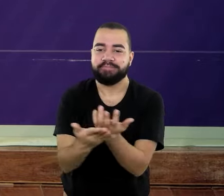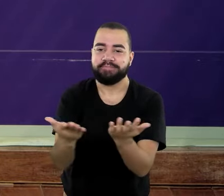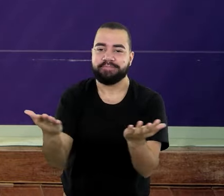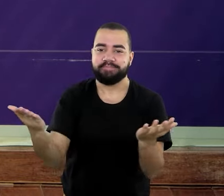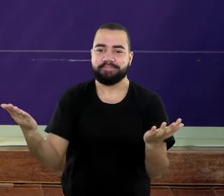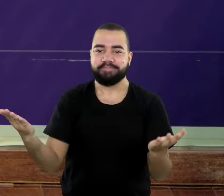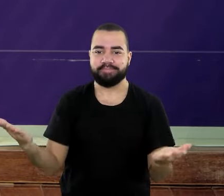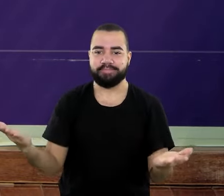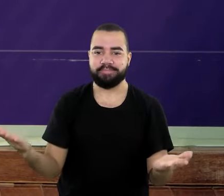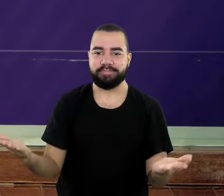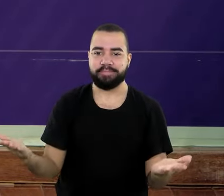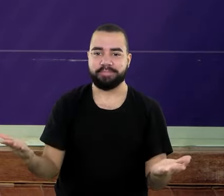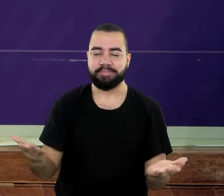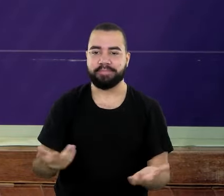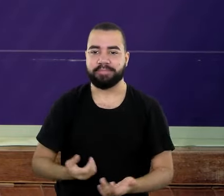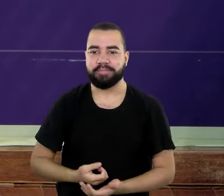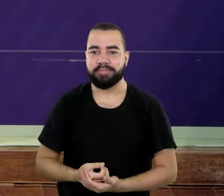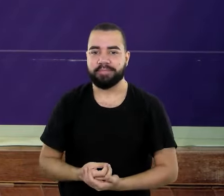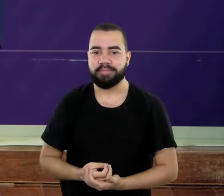아브라함이